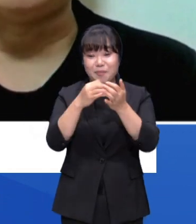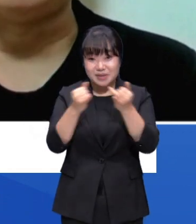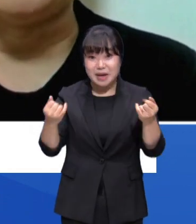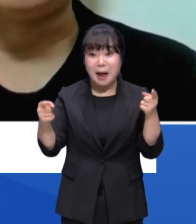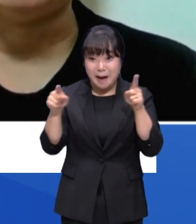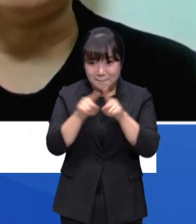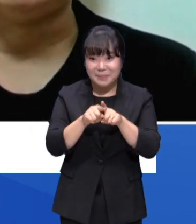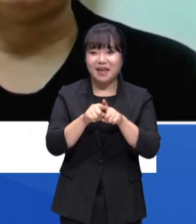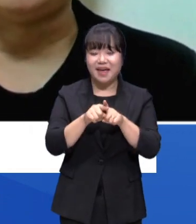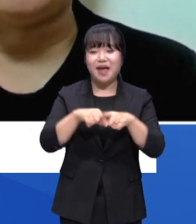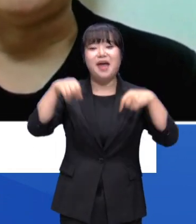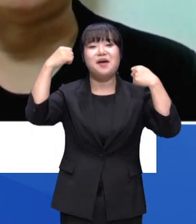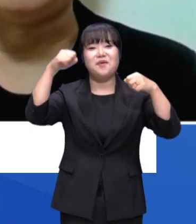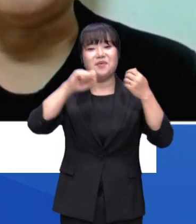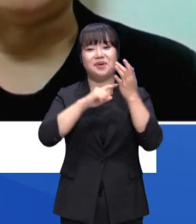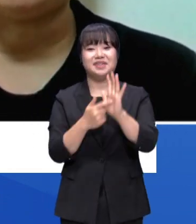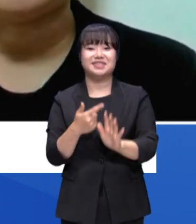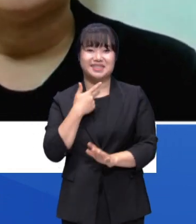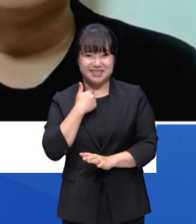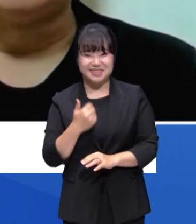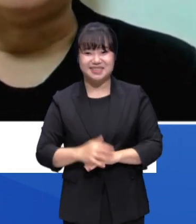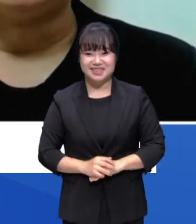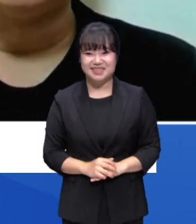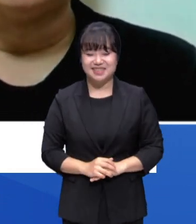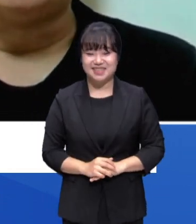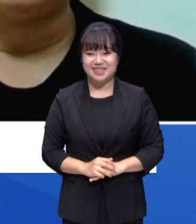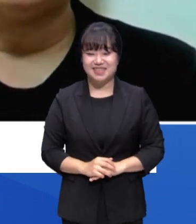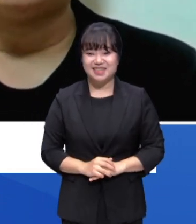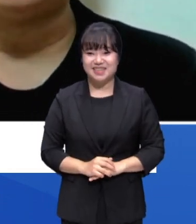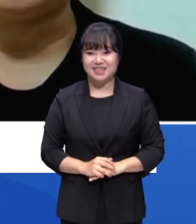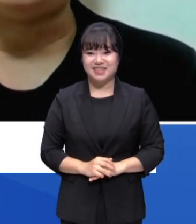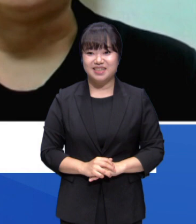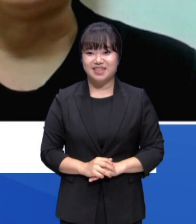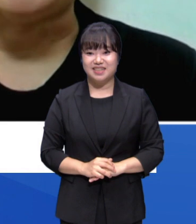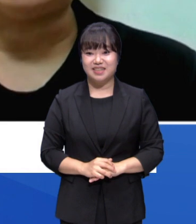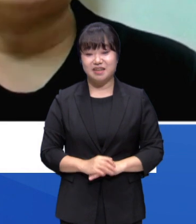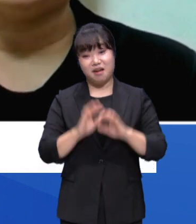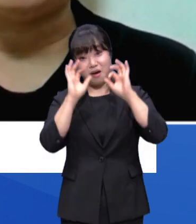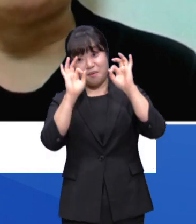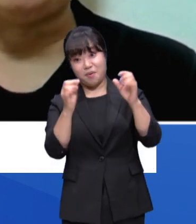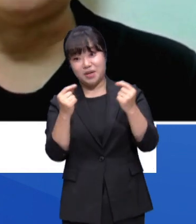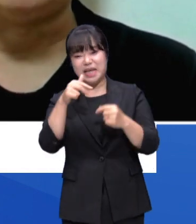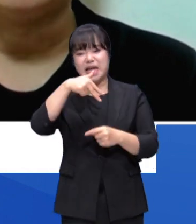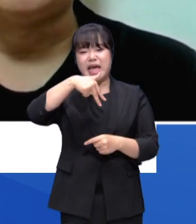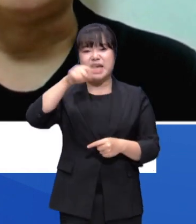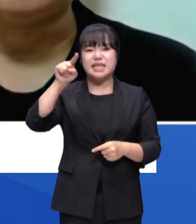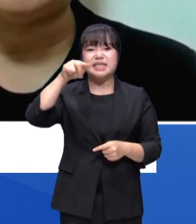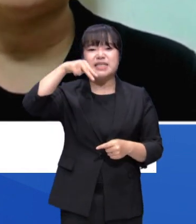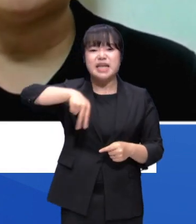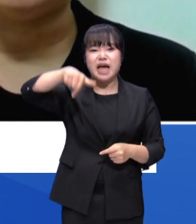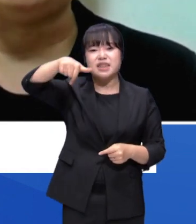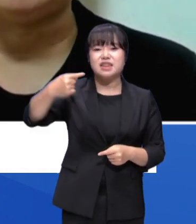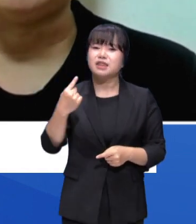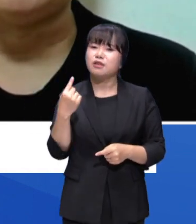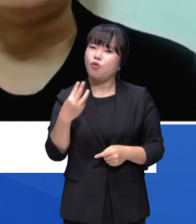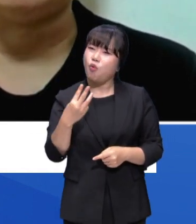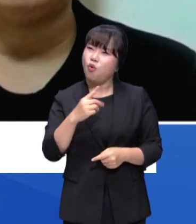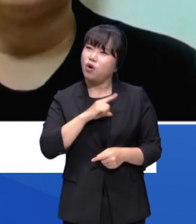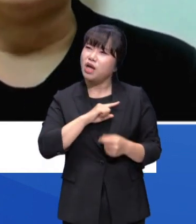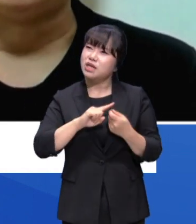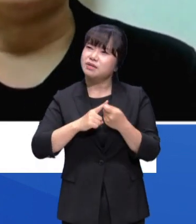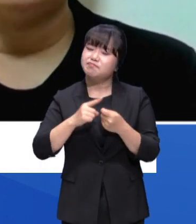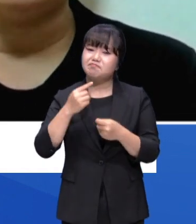함께 만들어간 그런 뮤지컬이었습니다. 예, 여기서 보시다시피 그 잣골이라고 하면 예, 좀 생소한 이름이긴